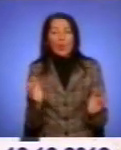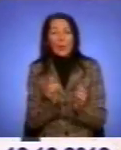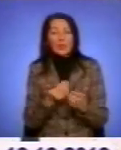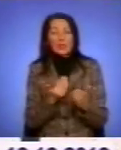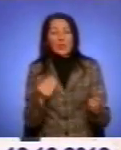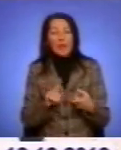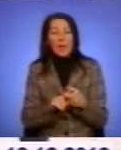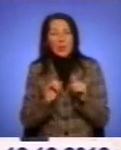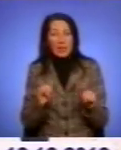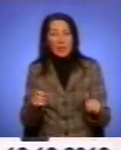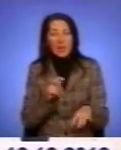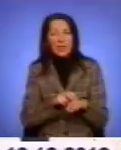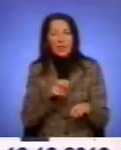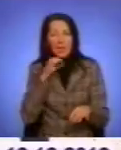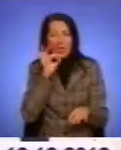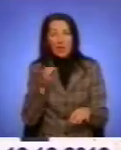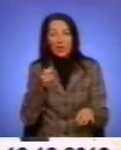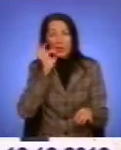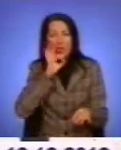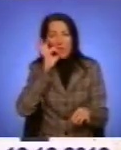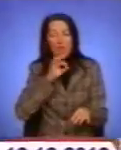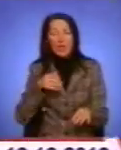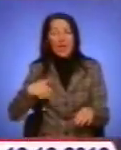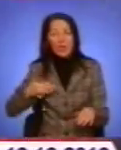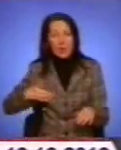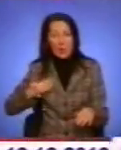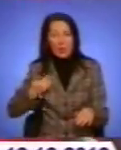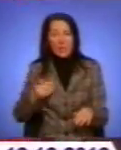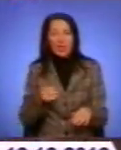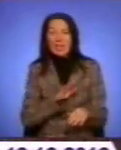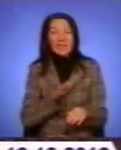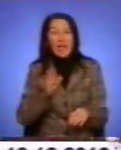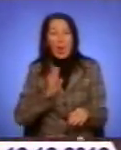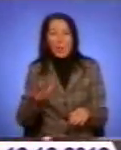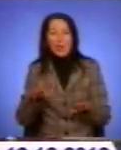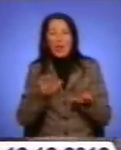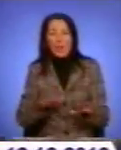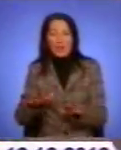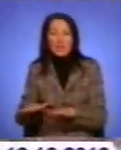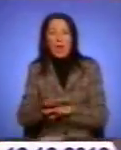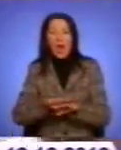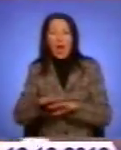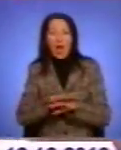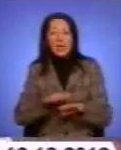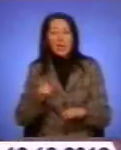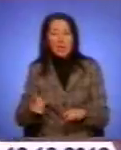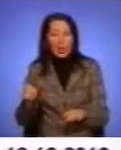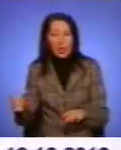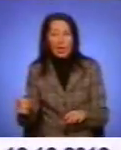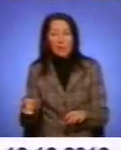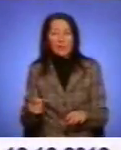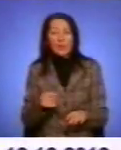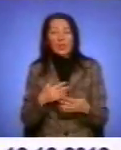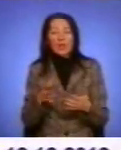епідемії, лікарі радять, зокрема, вживати вітаміни та утримуватися від перебування у місцях масового скупчення. За даними Міністерства